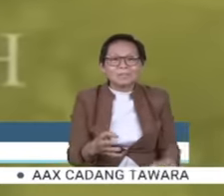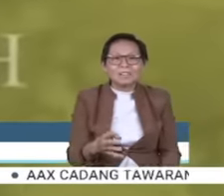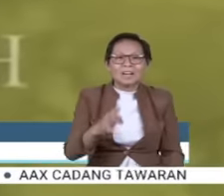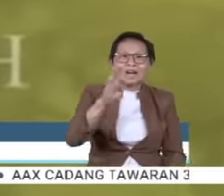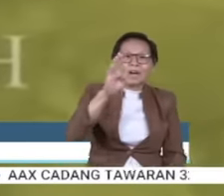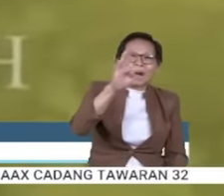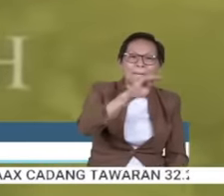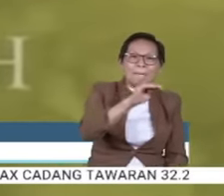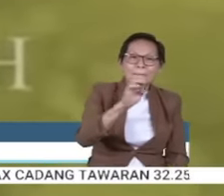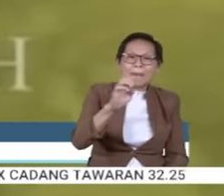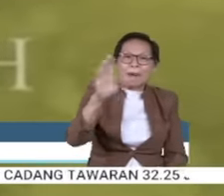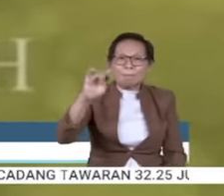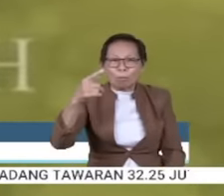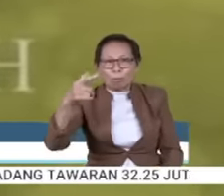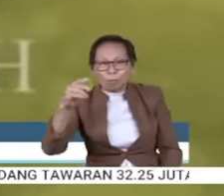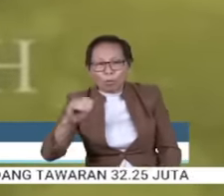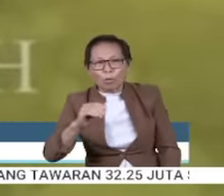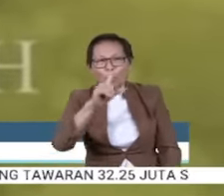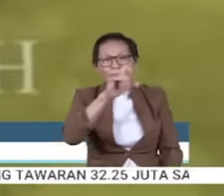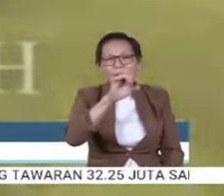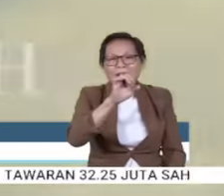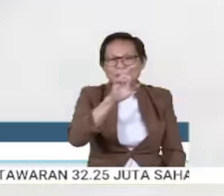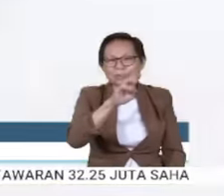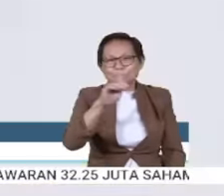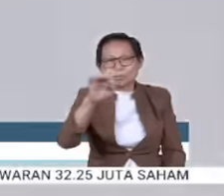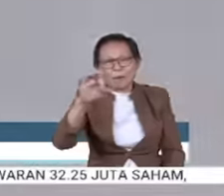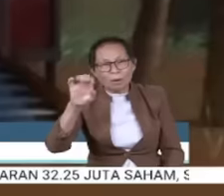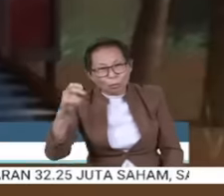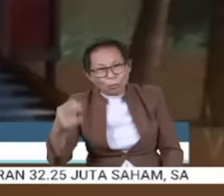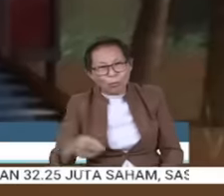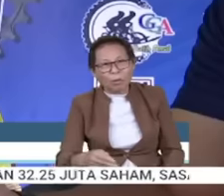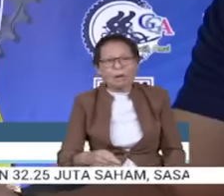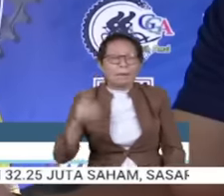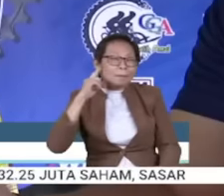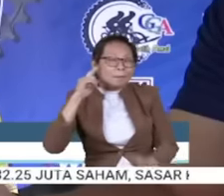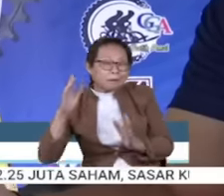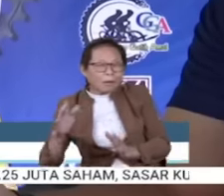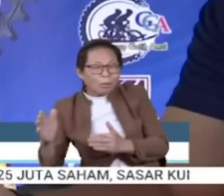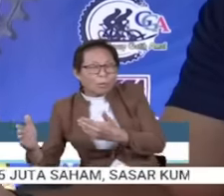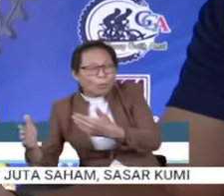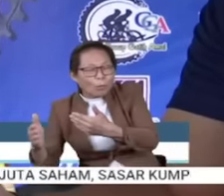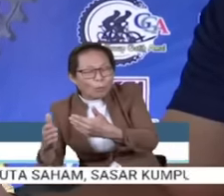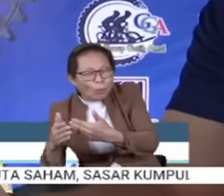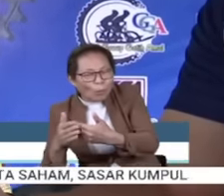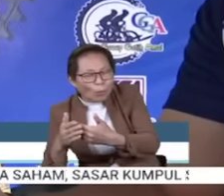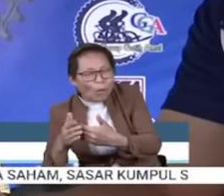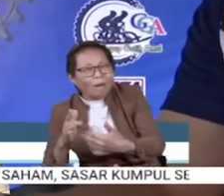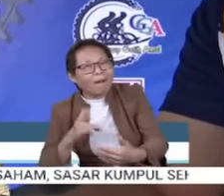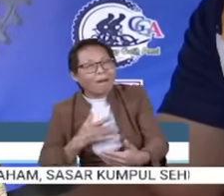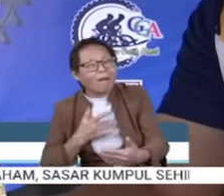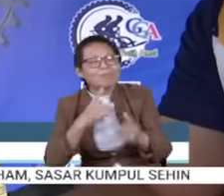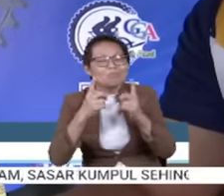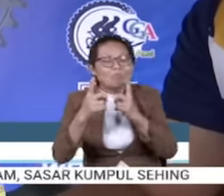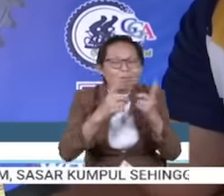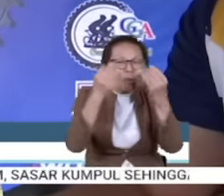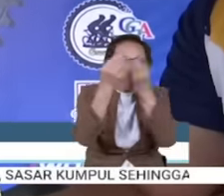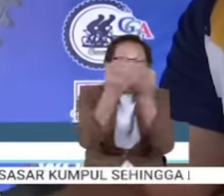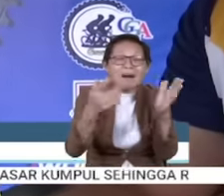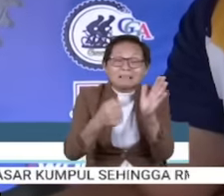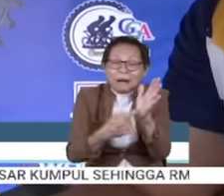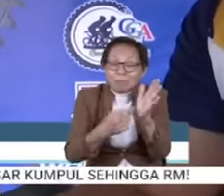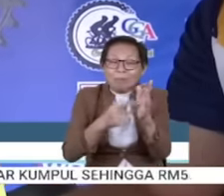sketsa wajah lebih dekat kepada pendengar kita karena kadang-kadang dialog yang dilontarkan itu